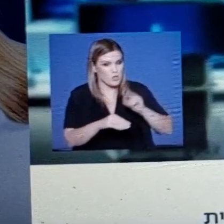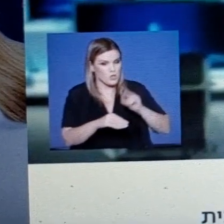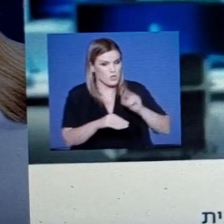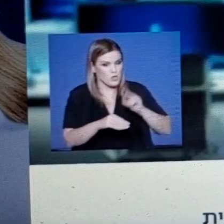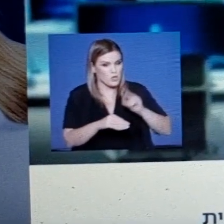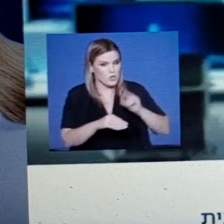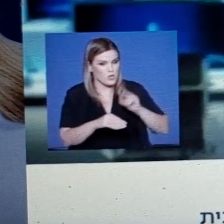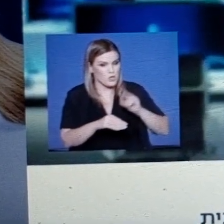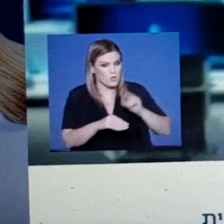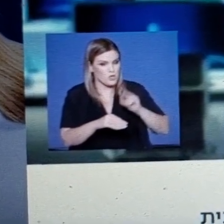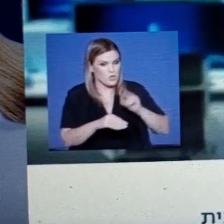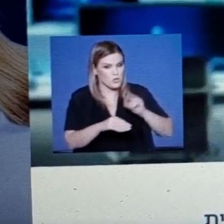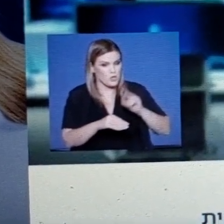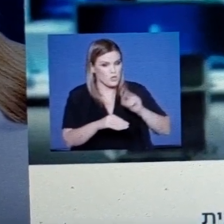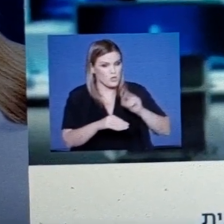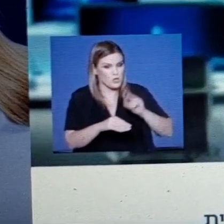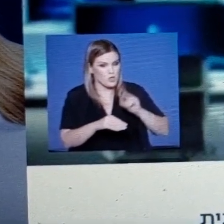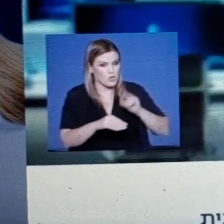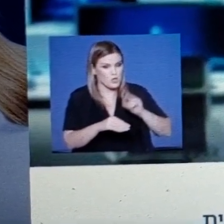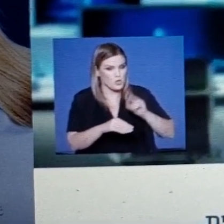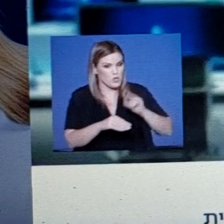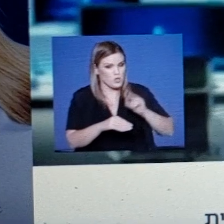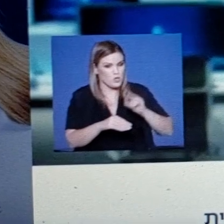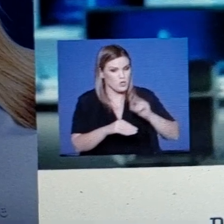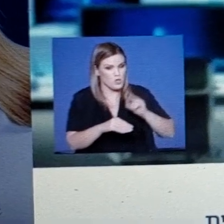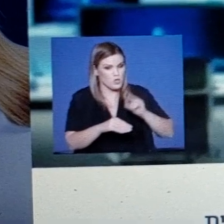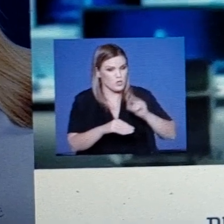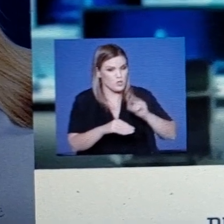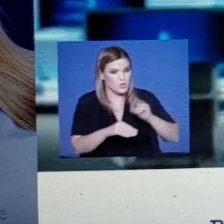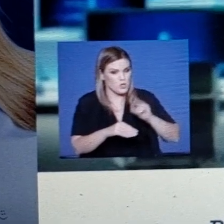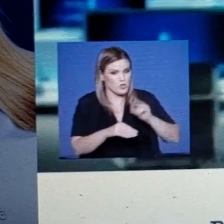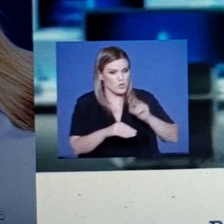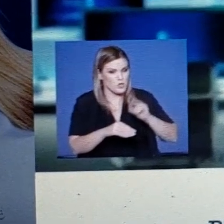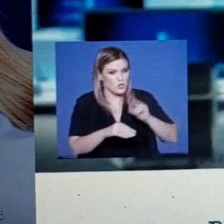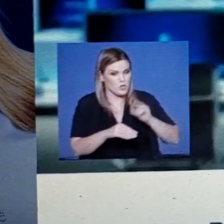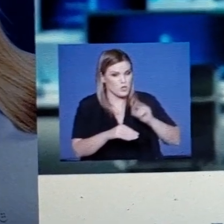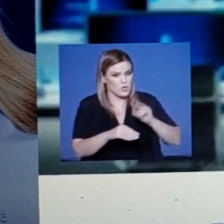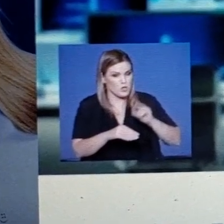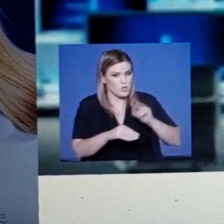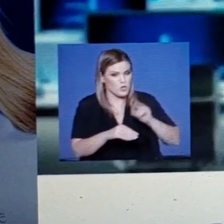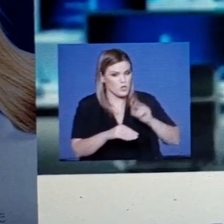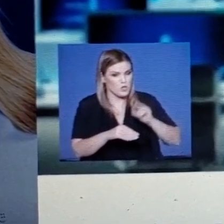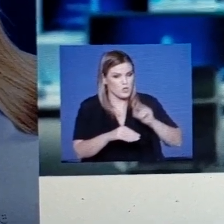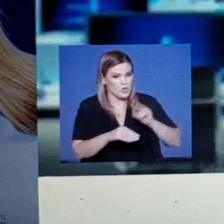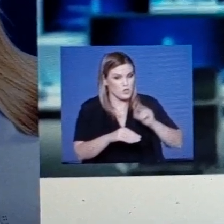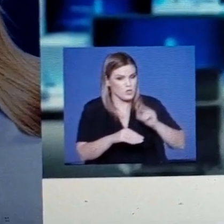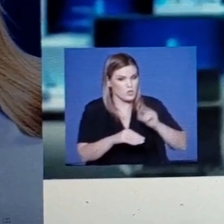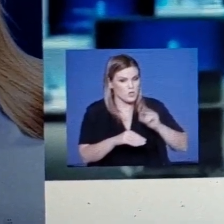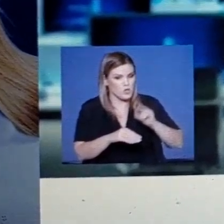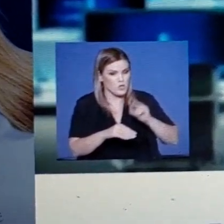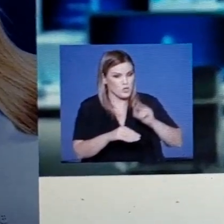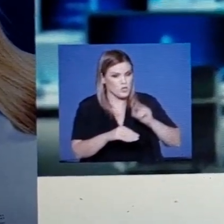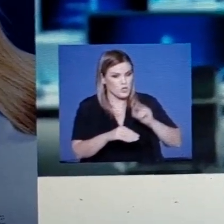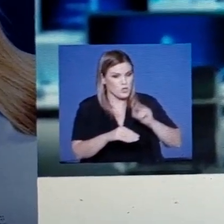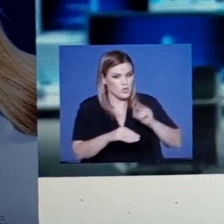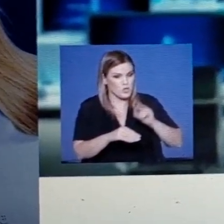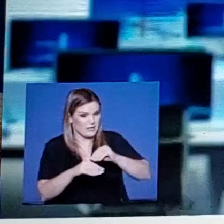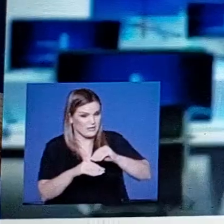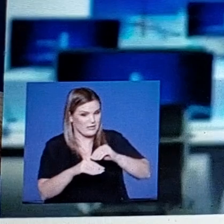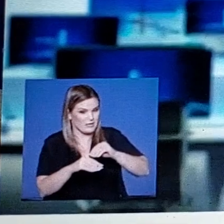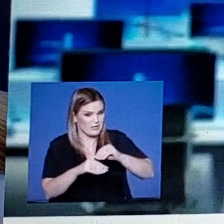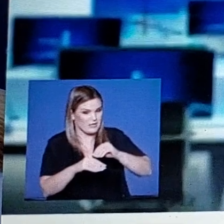Rappelons que Yom Shishi, c'est-à-dire jeudi, le ministère de l'extérieur